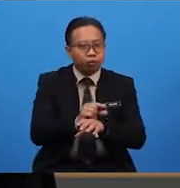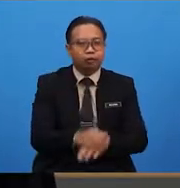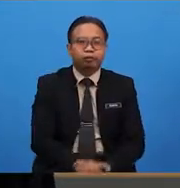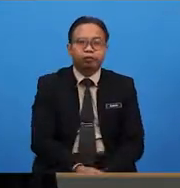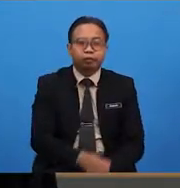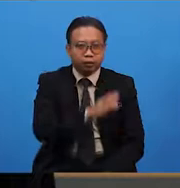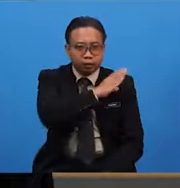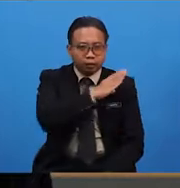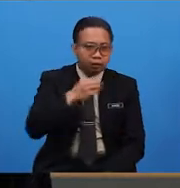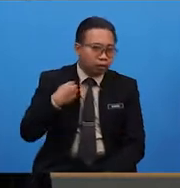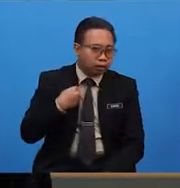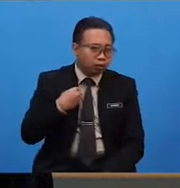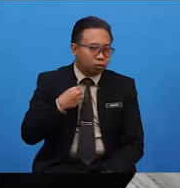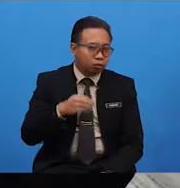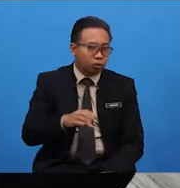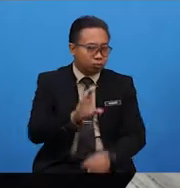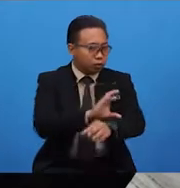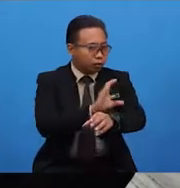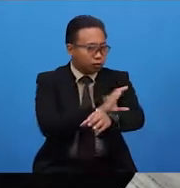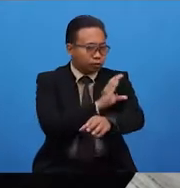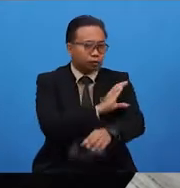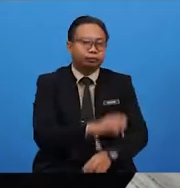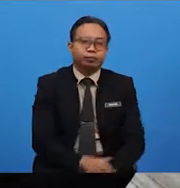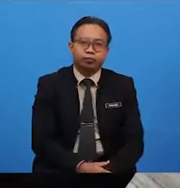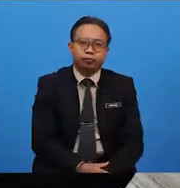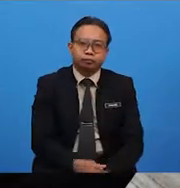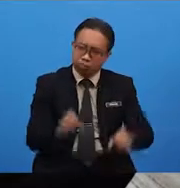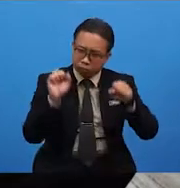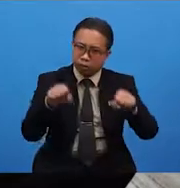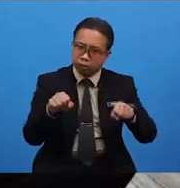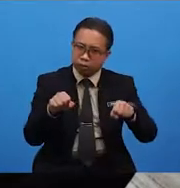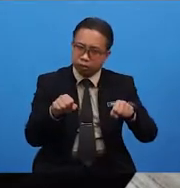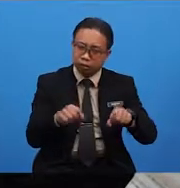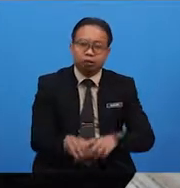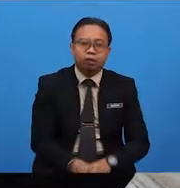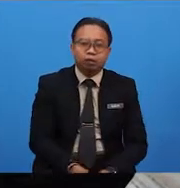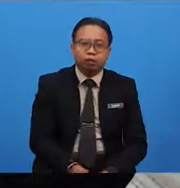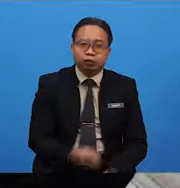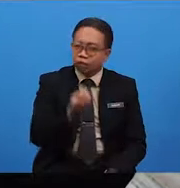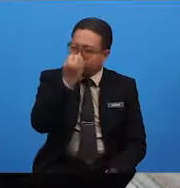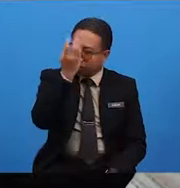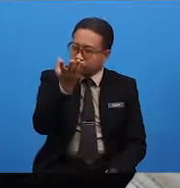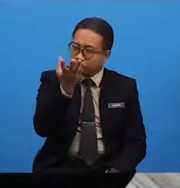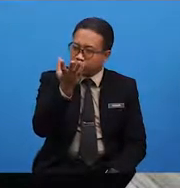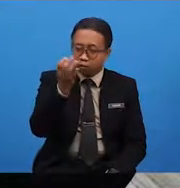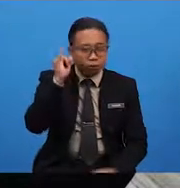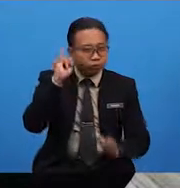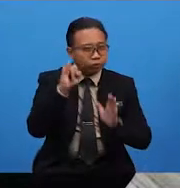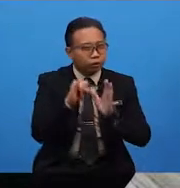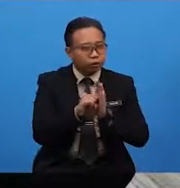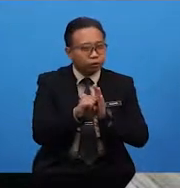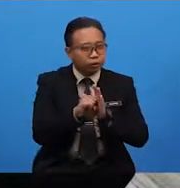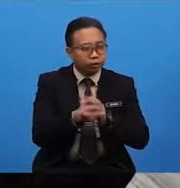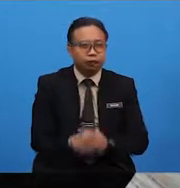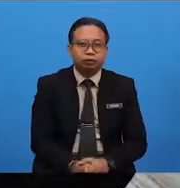dan presiden komite boleh kalau DJ ilustrasi juga